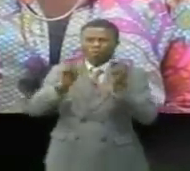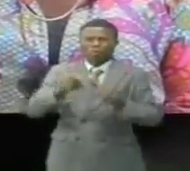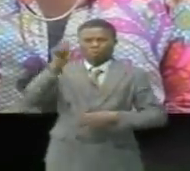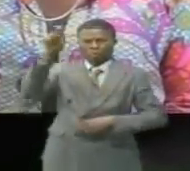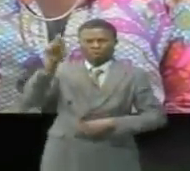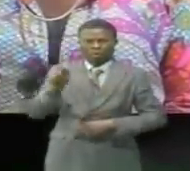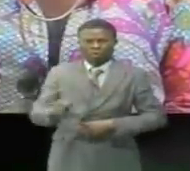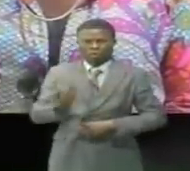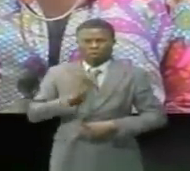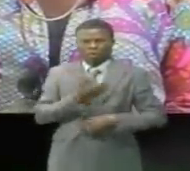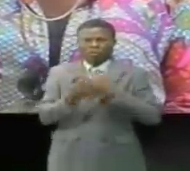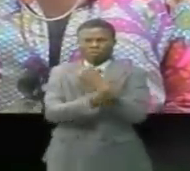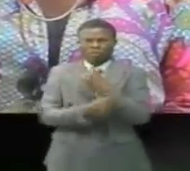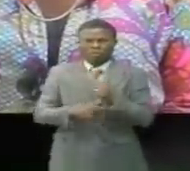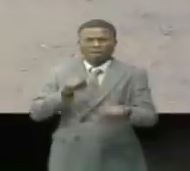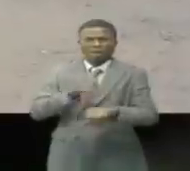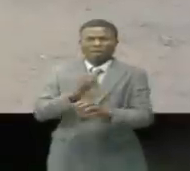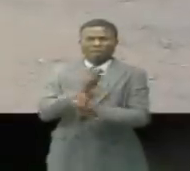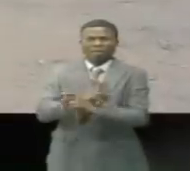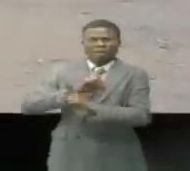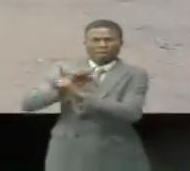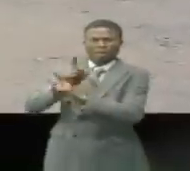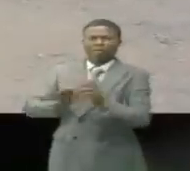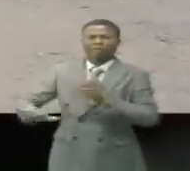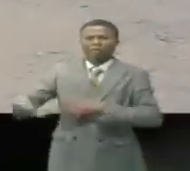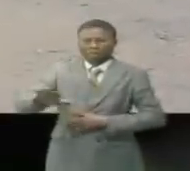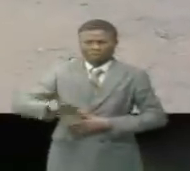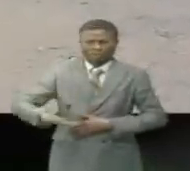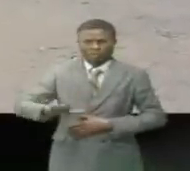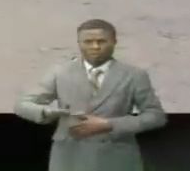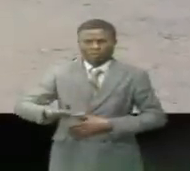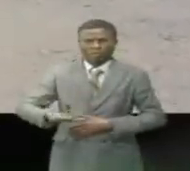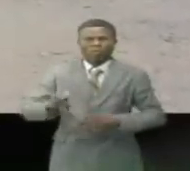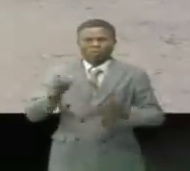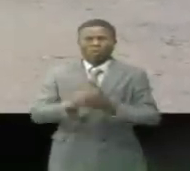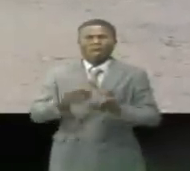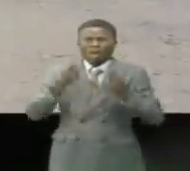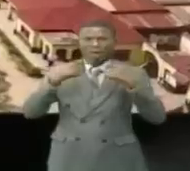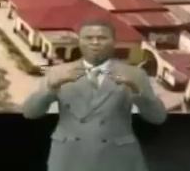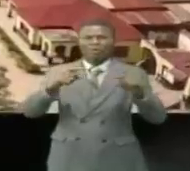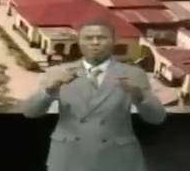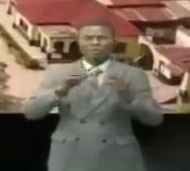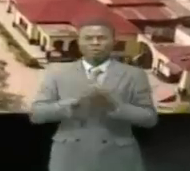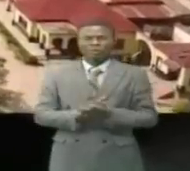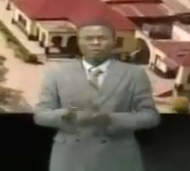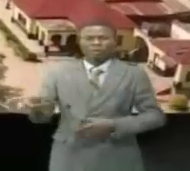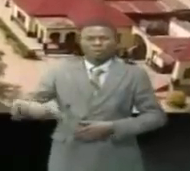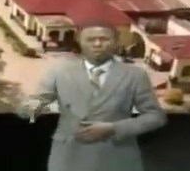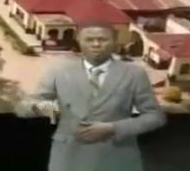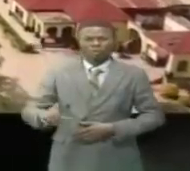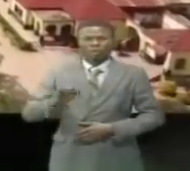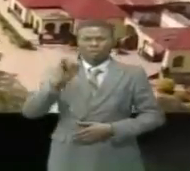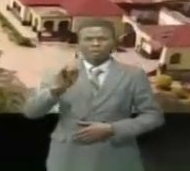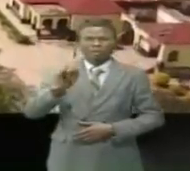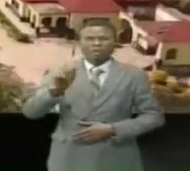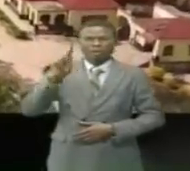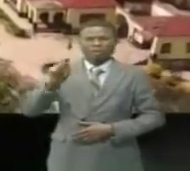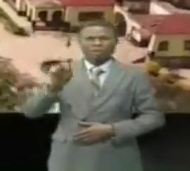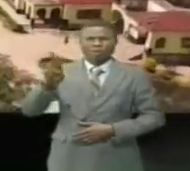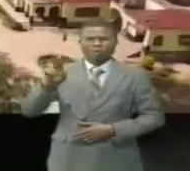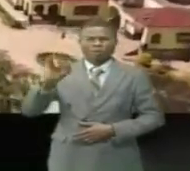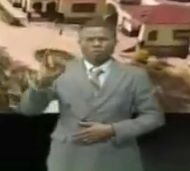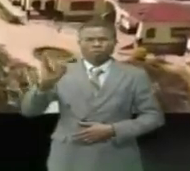le moment de défendre notre pays. Par ailleurs, il sied de signaler que la province de l'Ituri sous état de